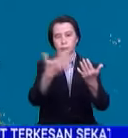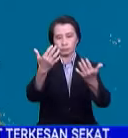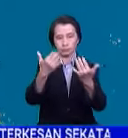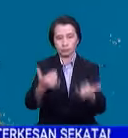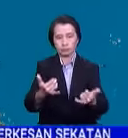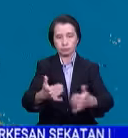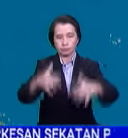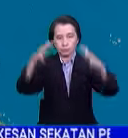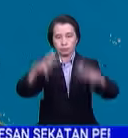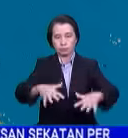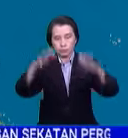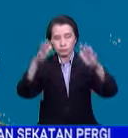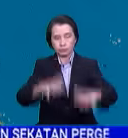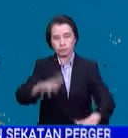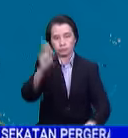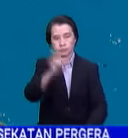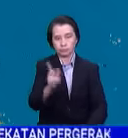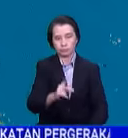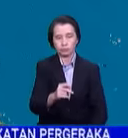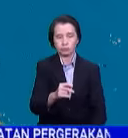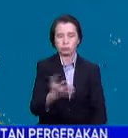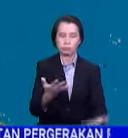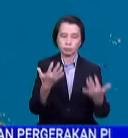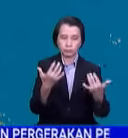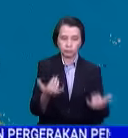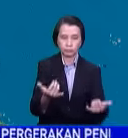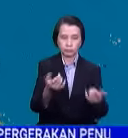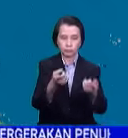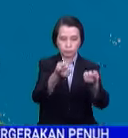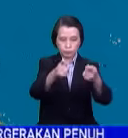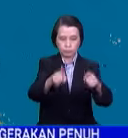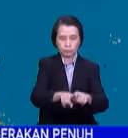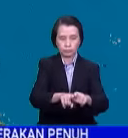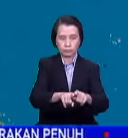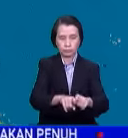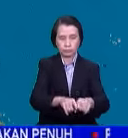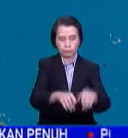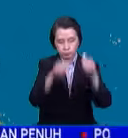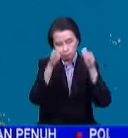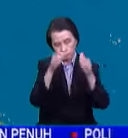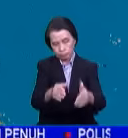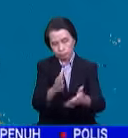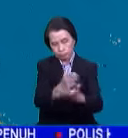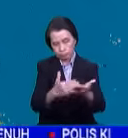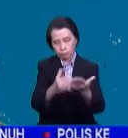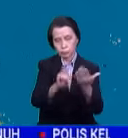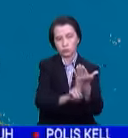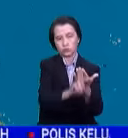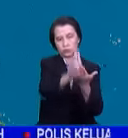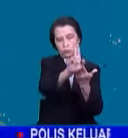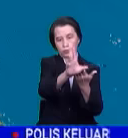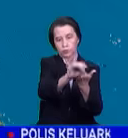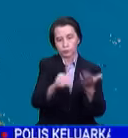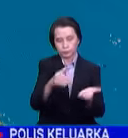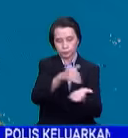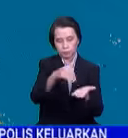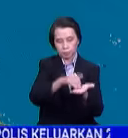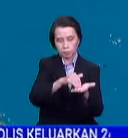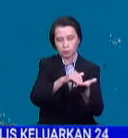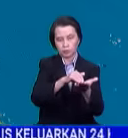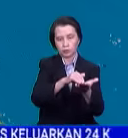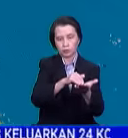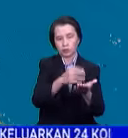ketika ini, hujan berserta ribut petir di satu dua tempat kini sedang berlaku dan lebih tertumpu di bahagian utara dan juga tengah semenanjung